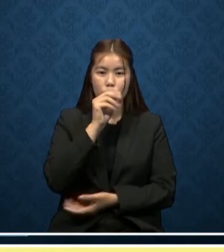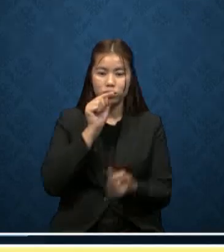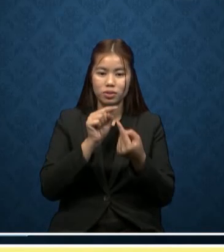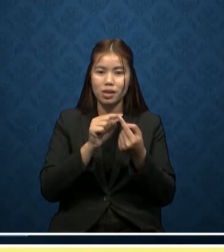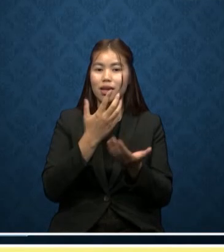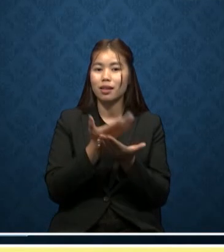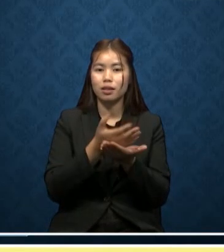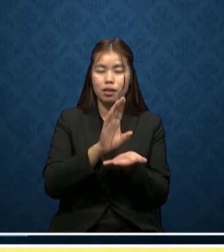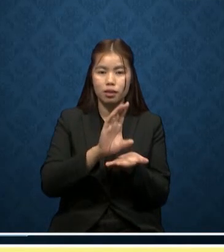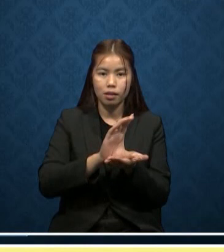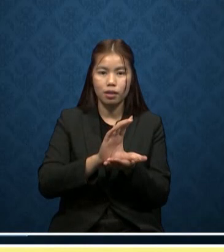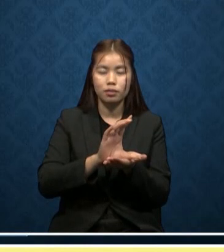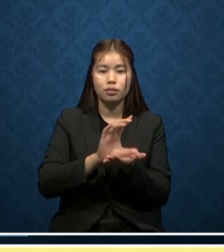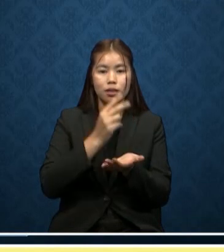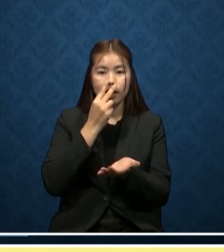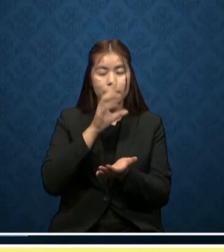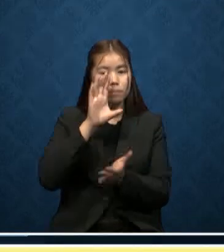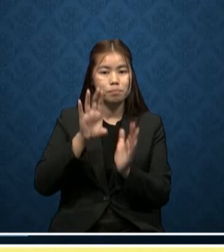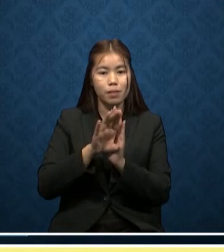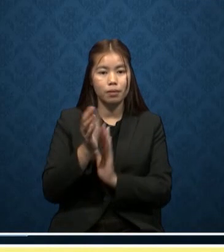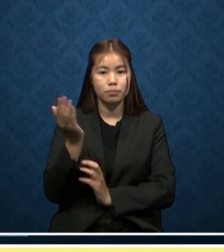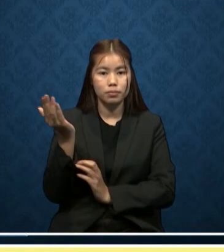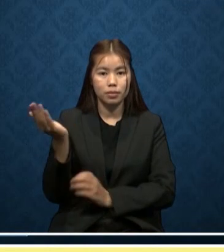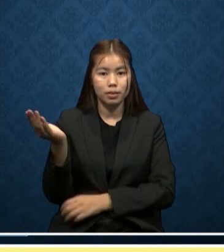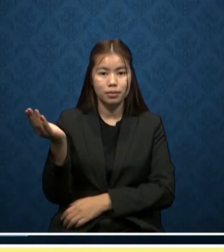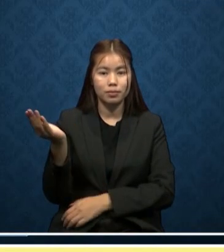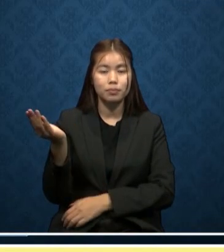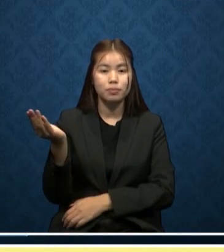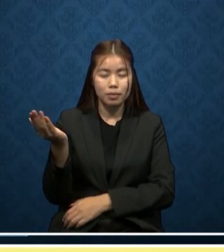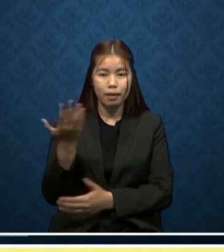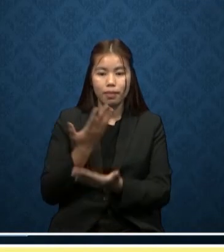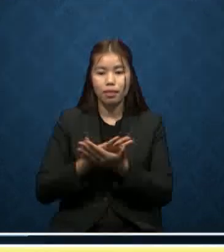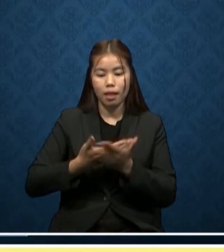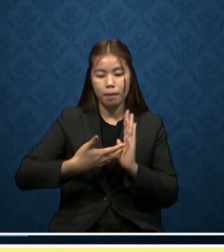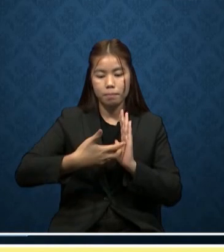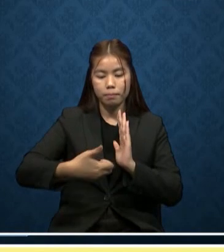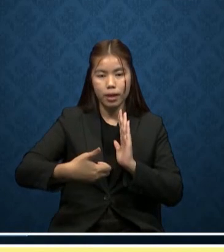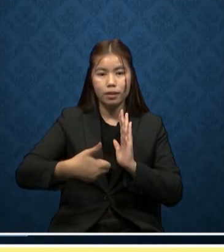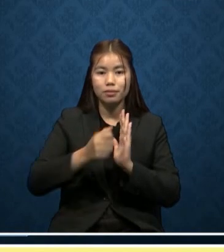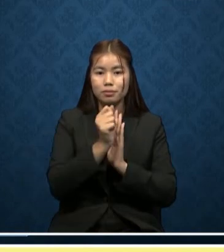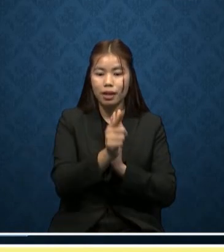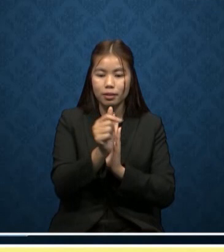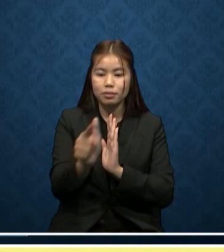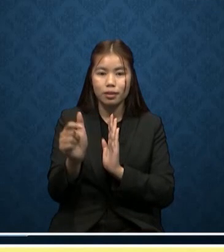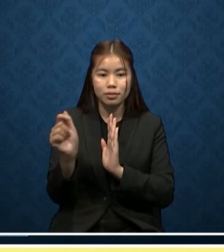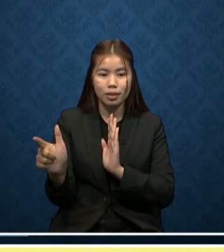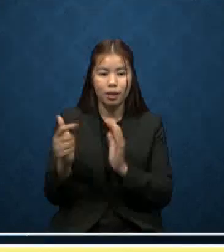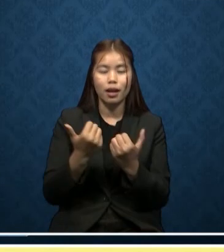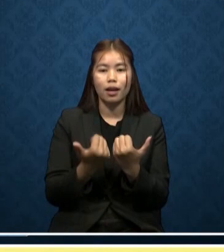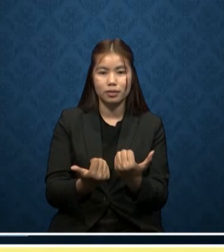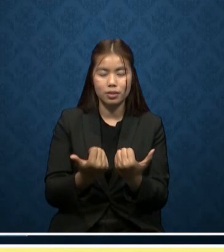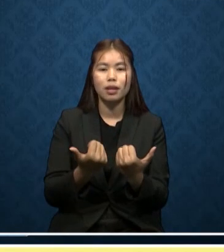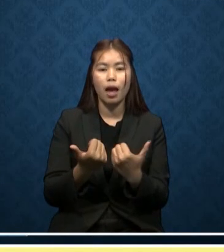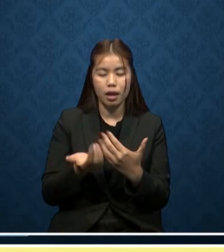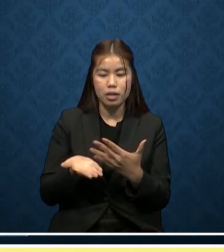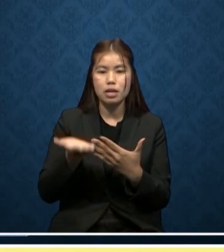ว่าในภาพฉายอันเนี้ยจะบอกว่าการเบิกจ่ายในปี 255เนี่ยก็ดีขึ้นกับปี 64